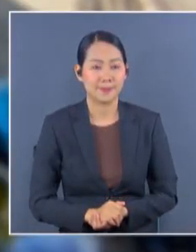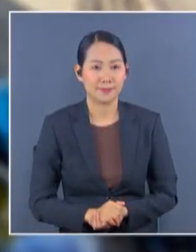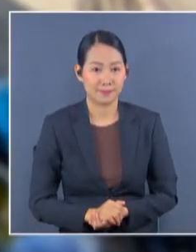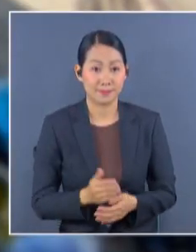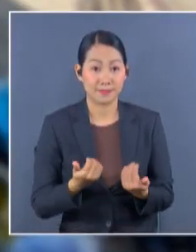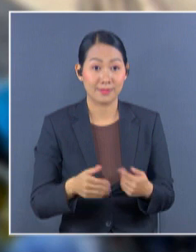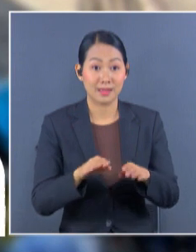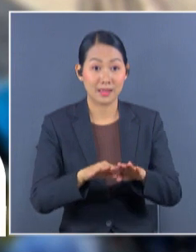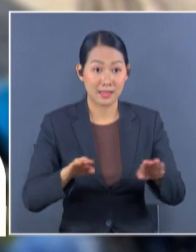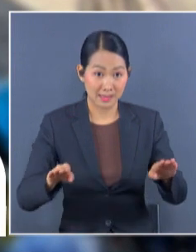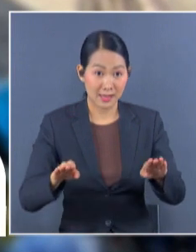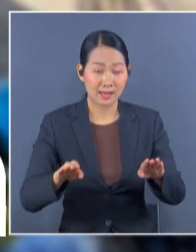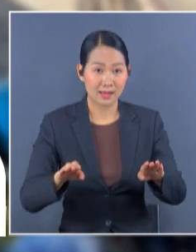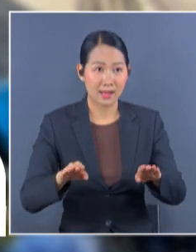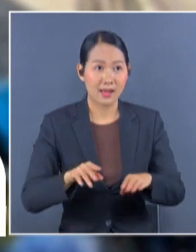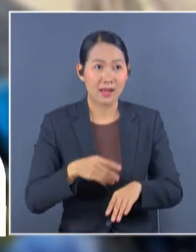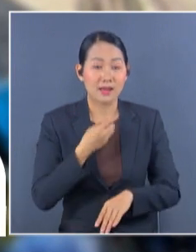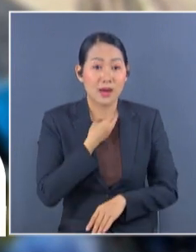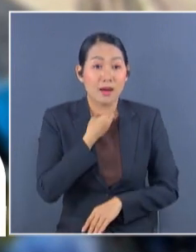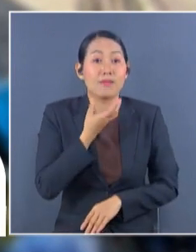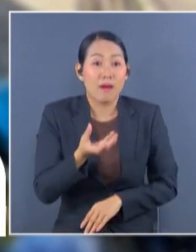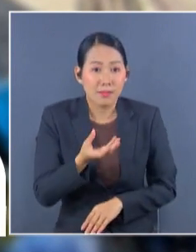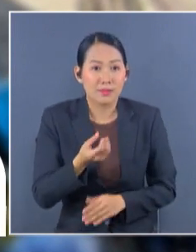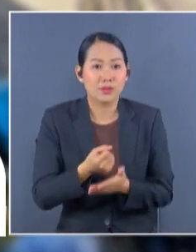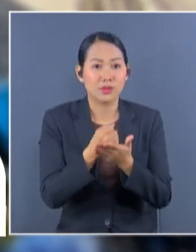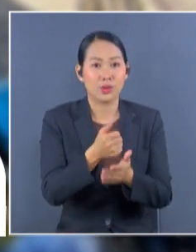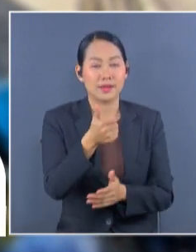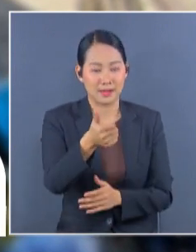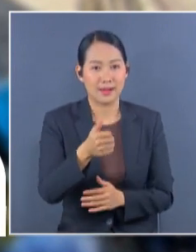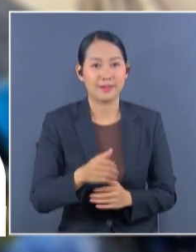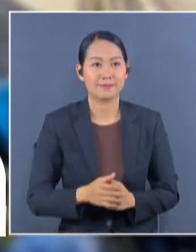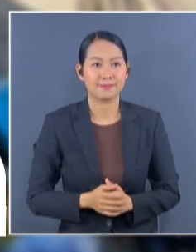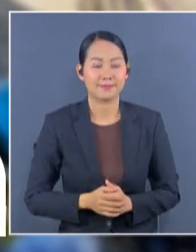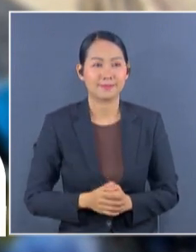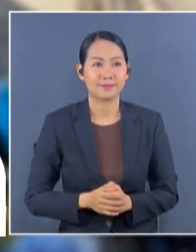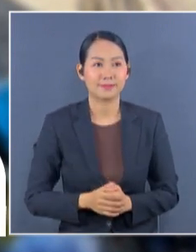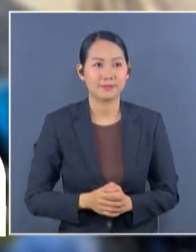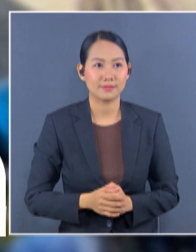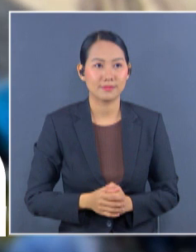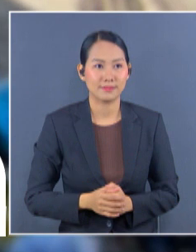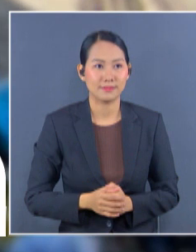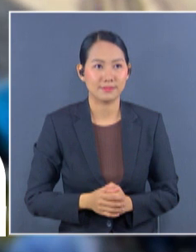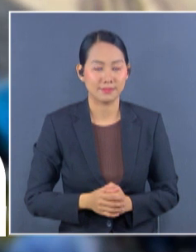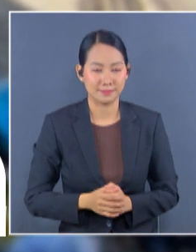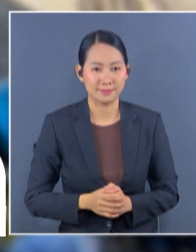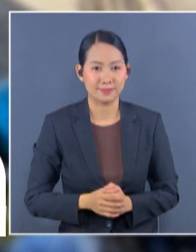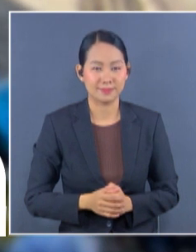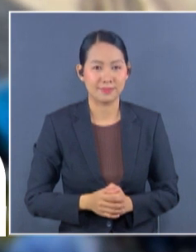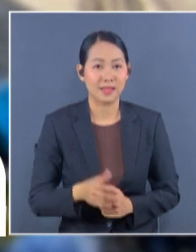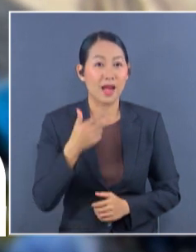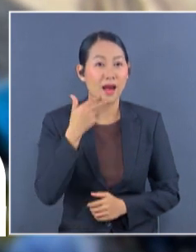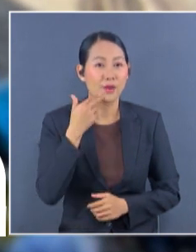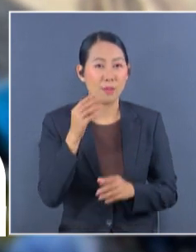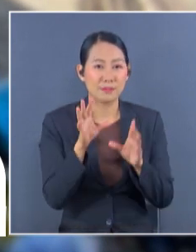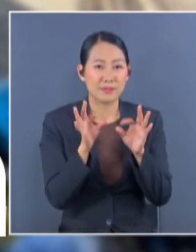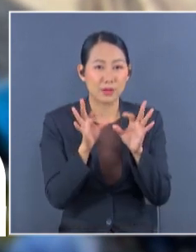ภัยเพราะว่าเดี๋ยวหลายคนจะกังวลพอฟังเล่าไปแล้วเดี๋ยวจะกังวลทันทีที่ทราบครับว่าอาการของลูกชายคือเยลลี่ติดคอคุณ